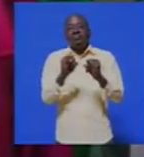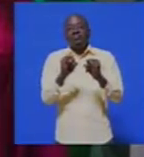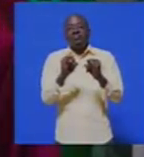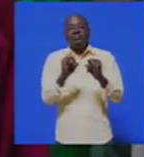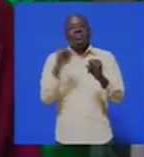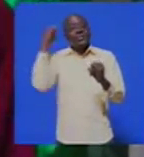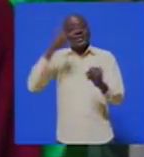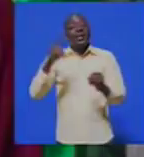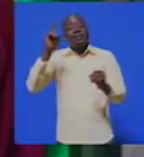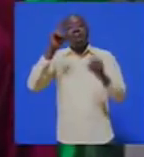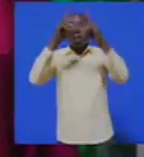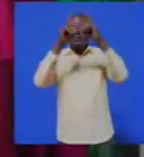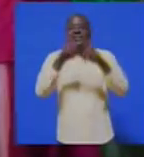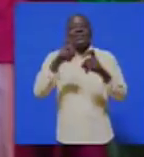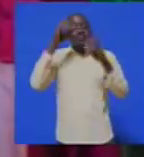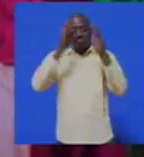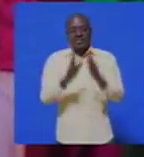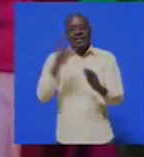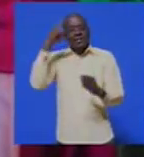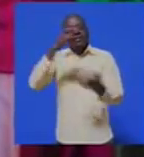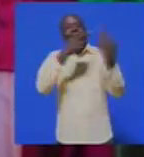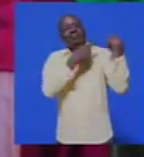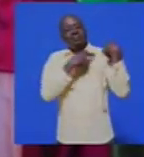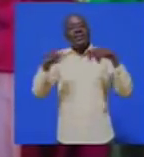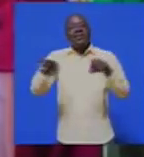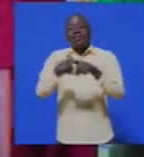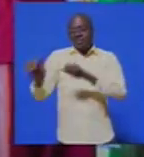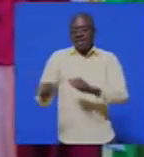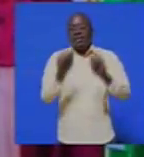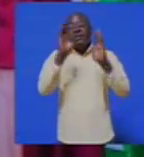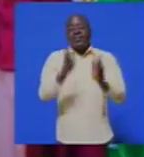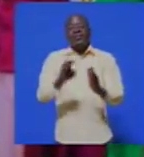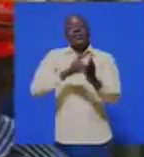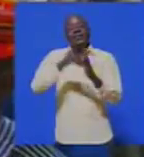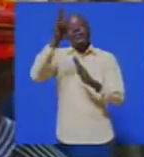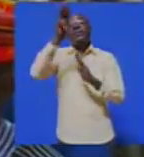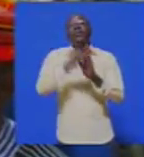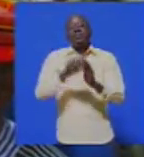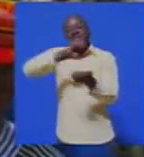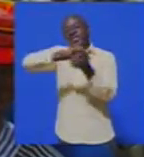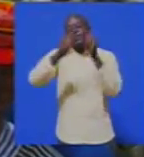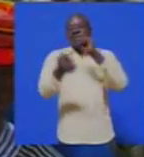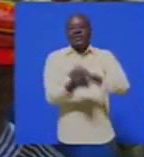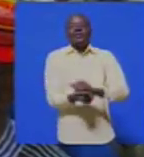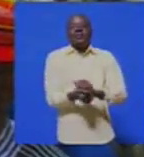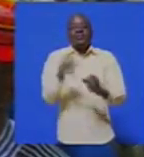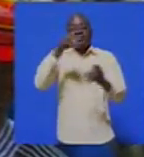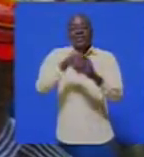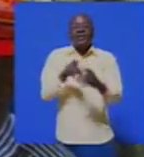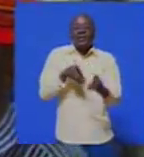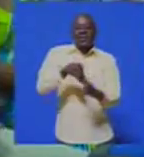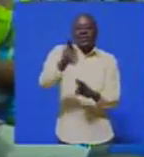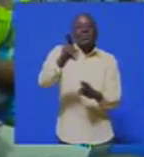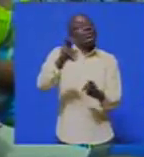les promus, je pense qu'ils doivent jouer un rôle là-dedans comme acteurs de développement, comme acteurs de changement. Dans le domaine du droit, sur